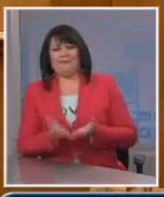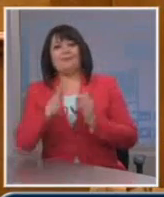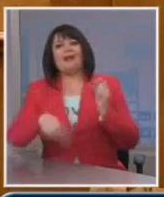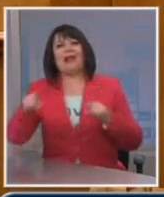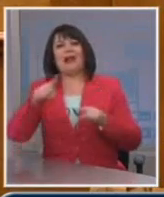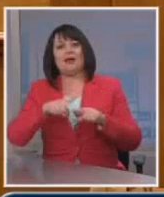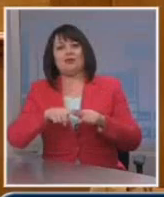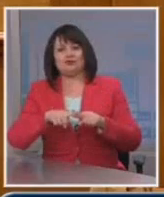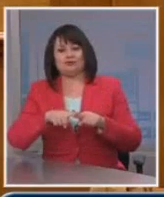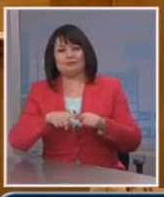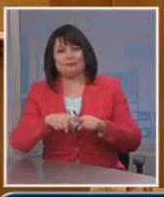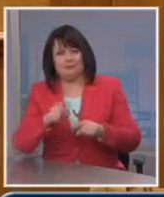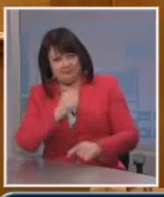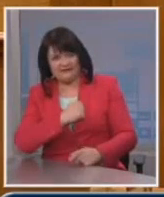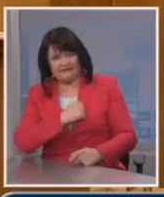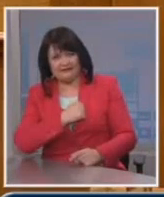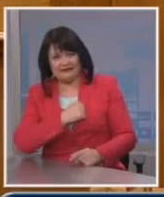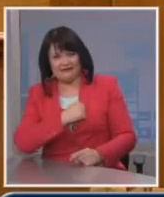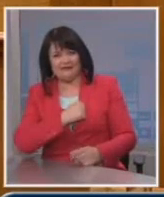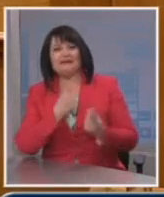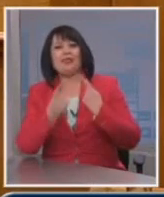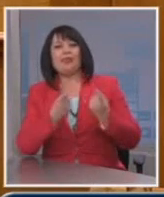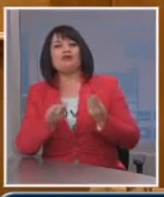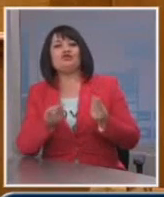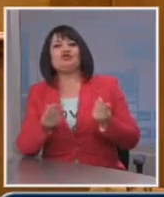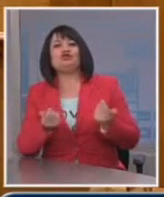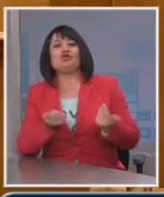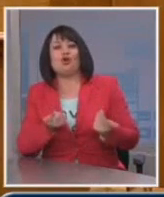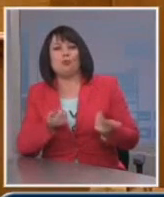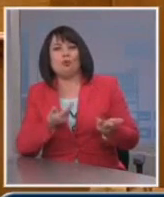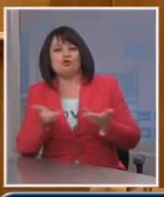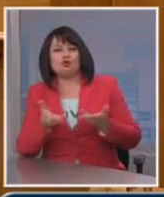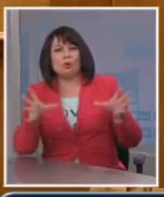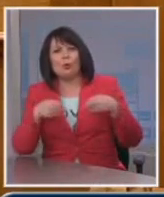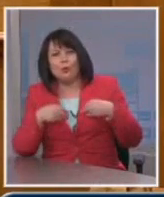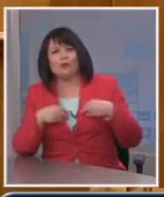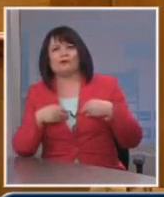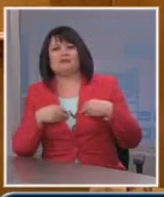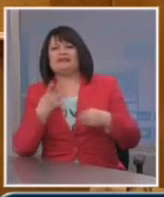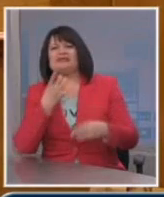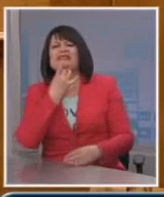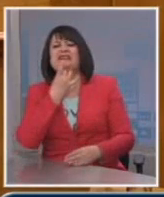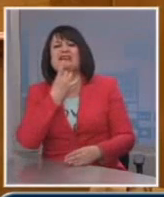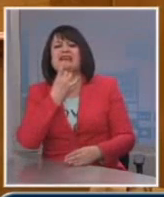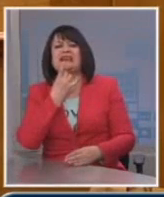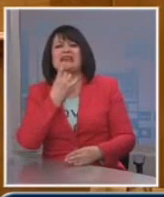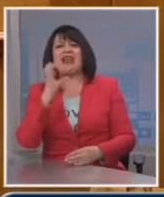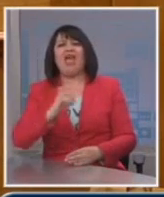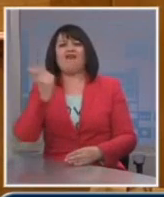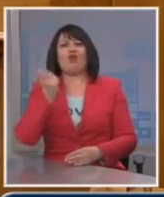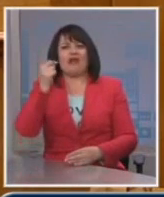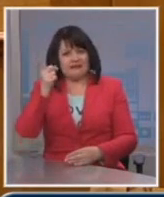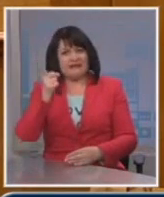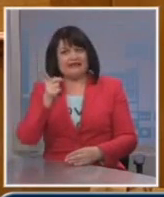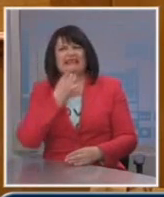λαό ότι ο καλύτερος τρόπος διαπραγμάτευσης είναι να αποδέχεστε τις απόψεις των πιο σκληρών εκ των δανειστών.